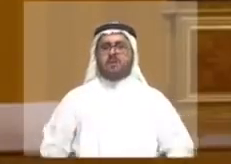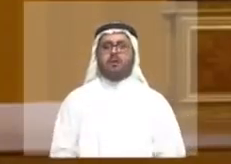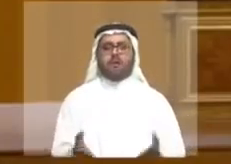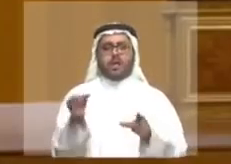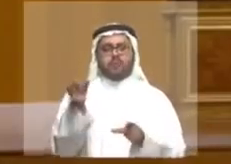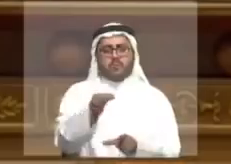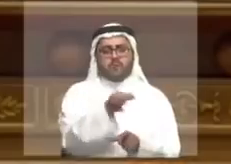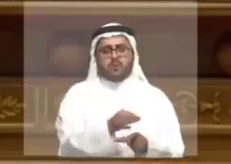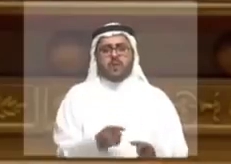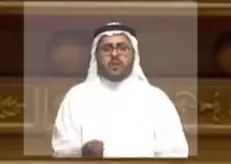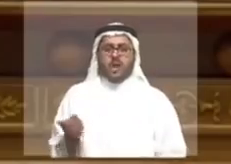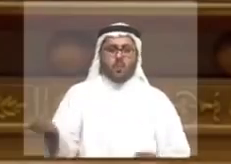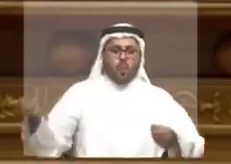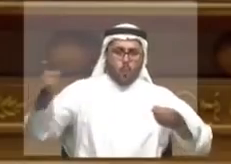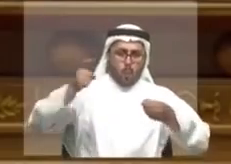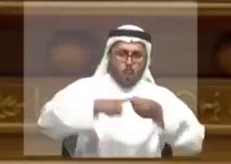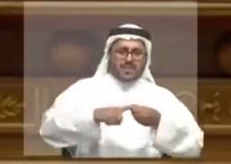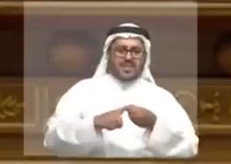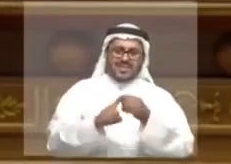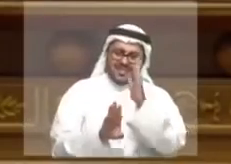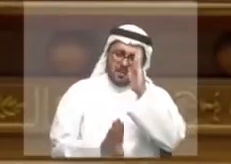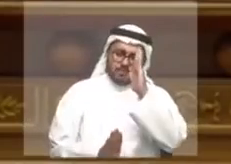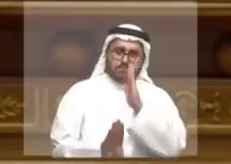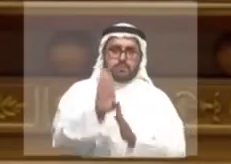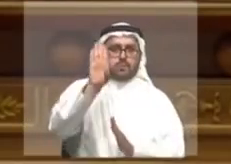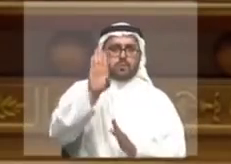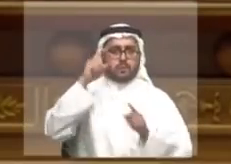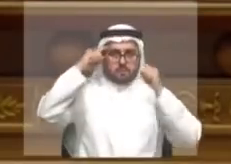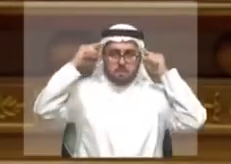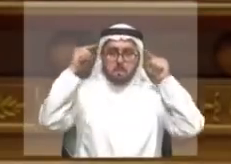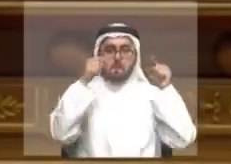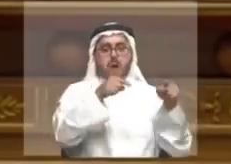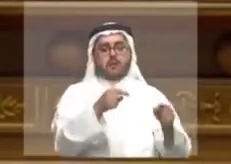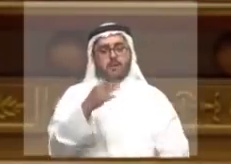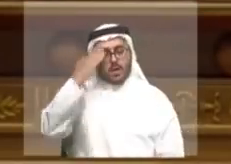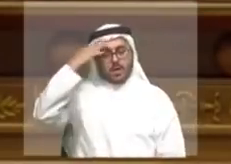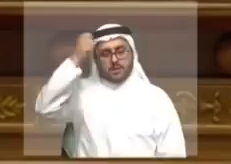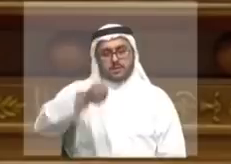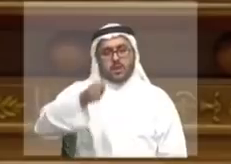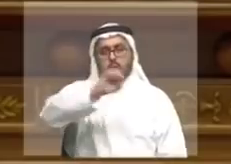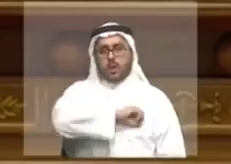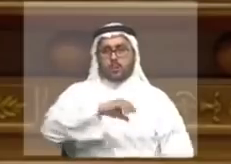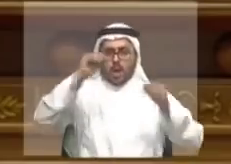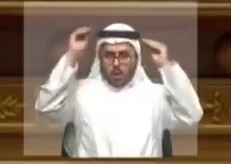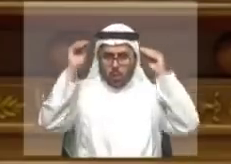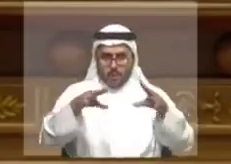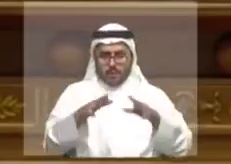لنصل بأمتنا إلى مكان جديرة بها في العالم والسلام